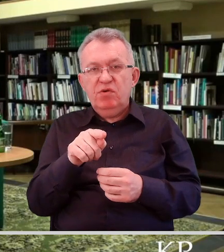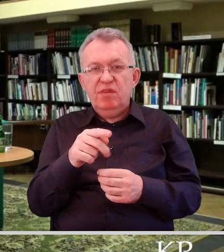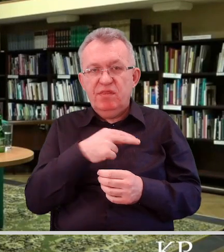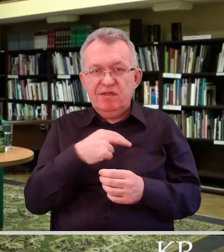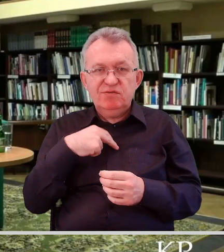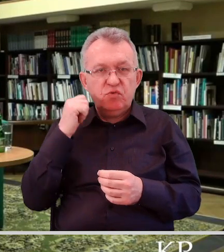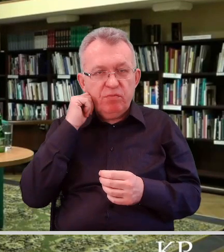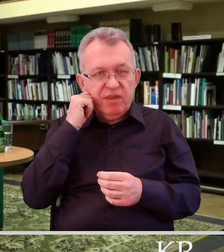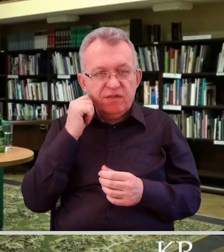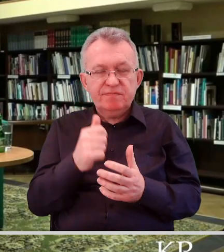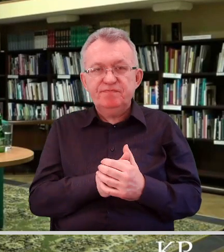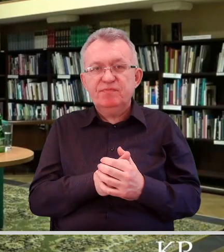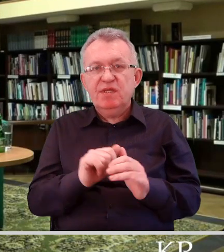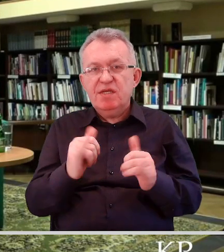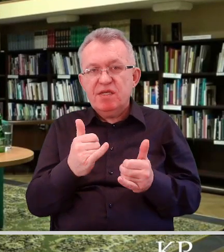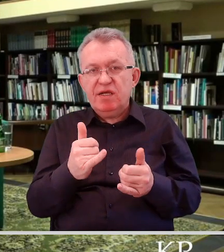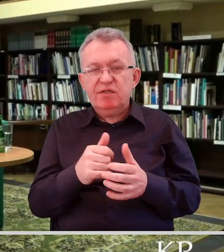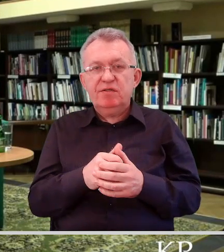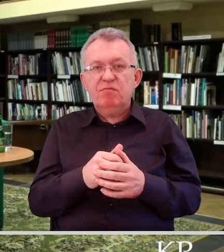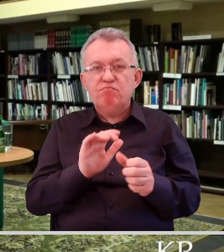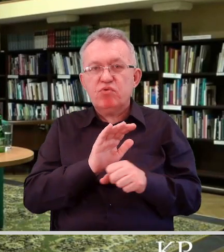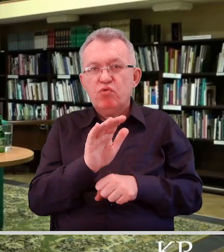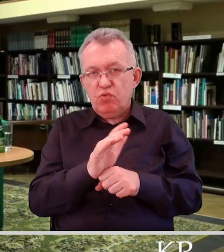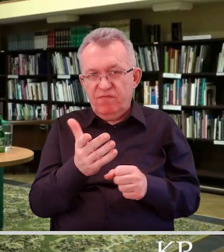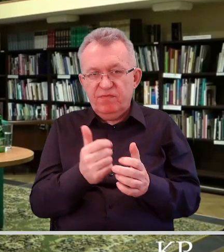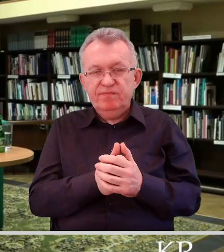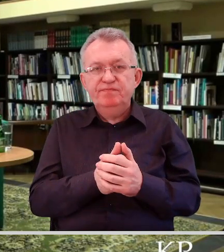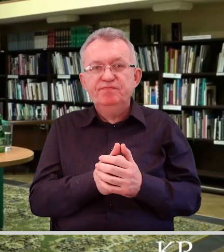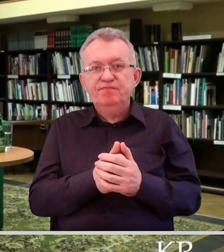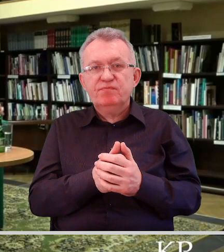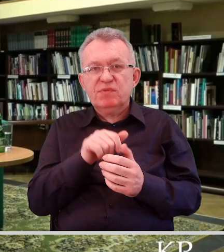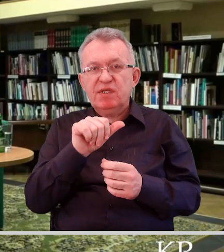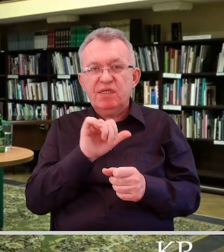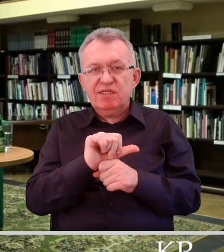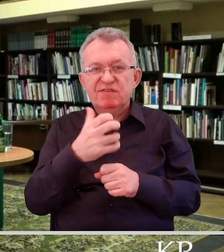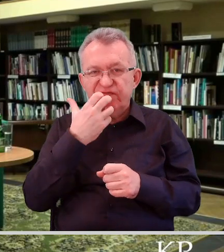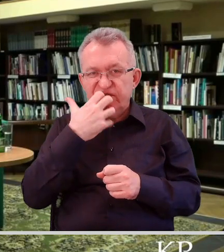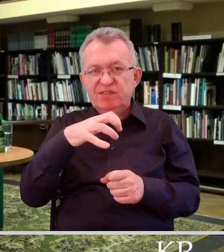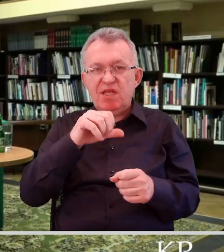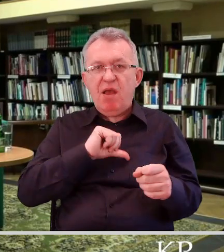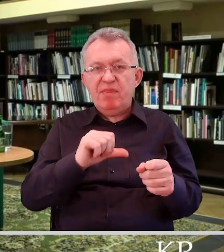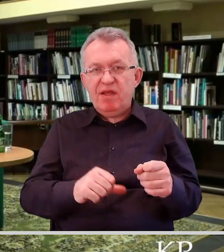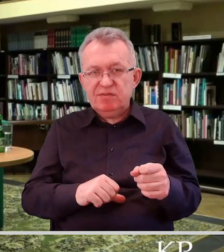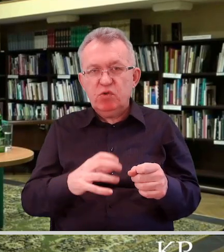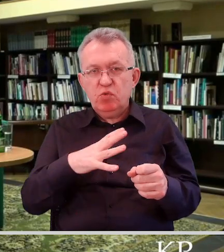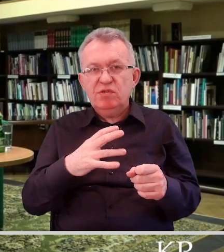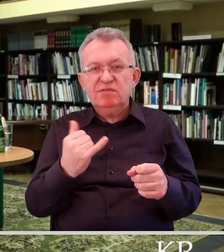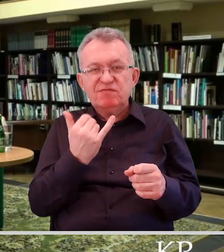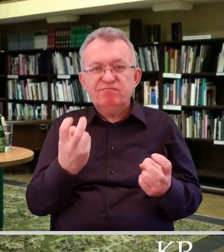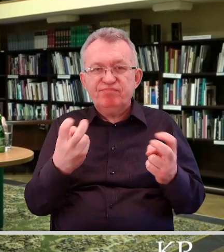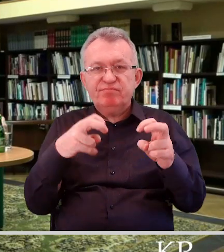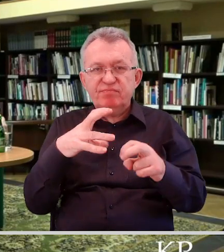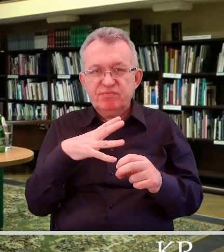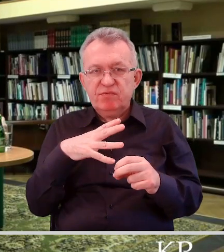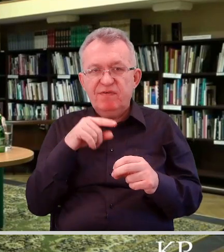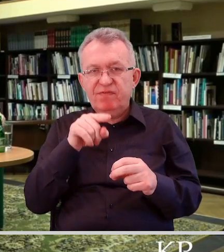nas jako właśnie takich produktów, to jest taki bardzo wczesny kapitalizm, który zawsze występował